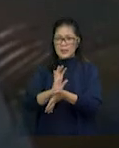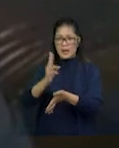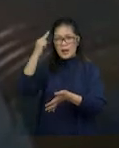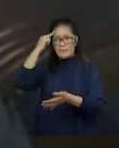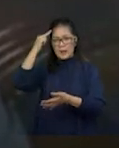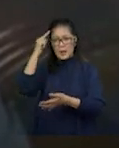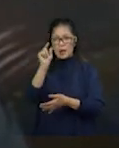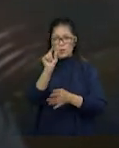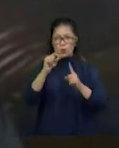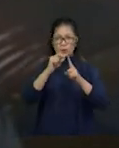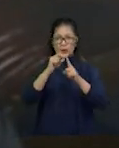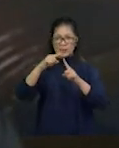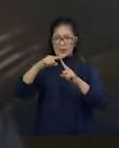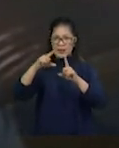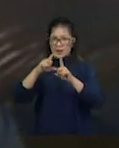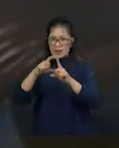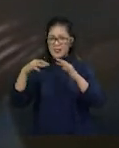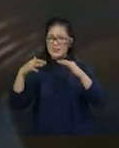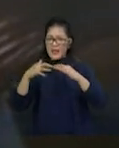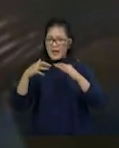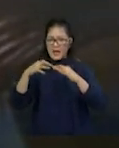UPTD Tanah pada